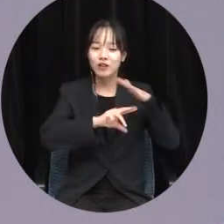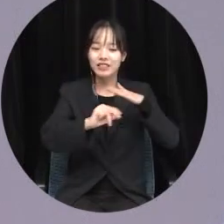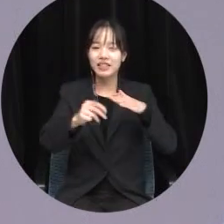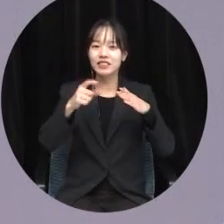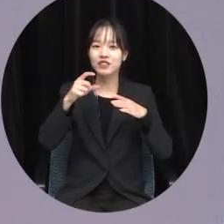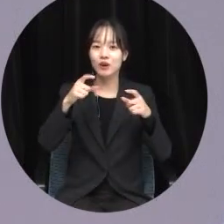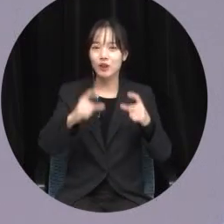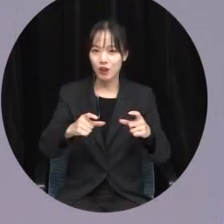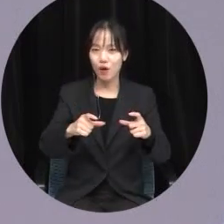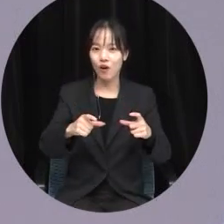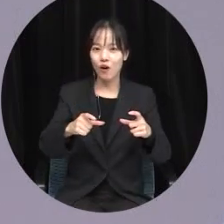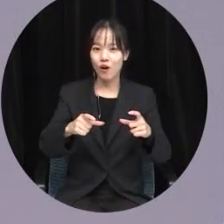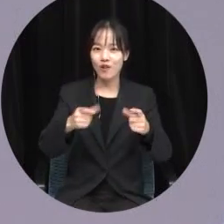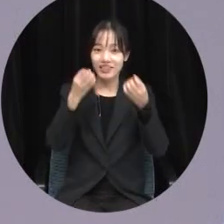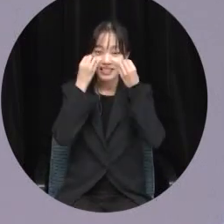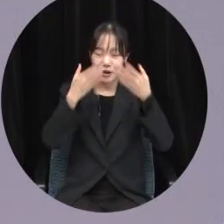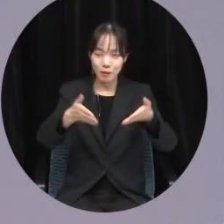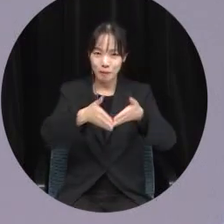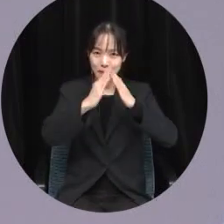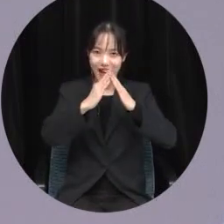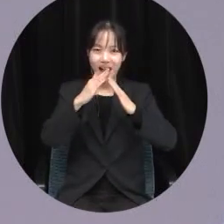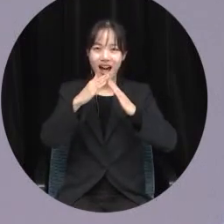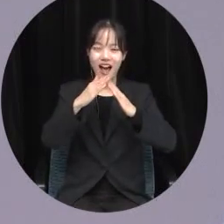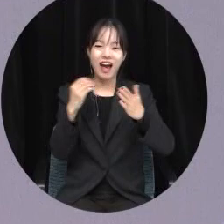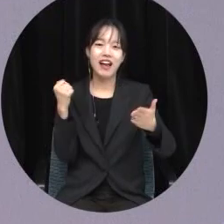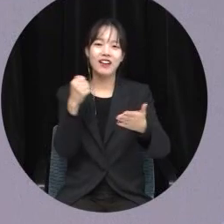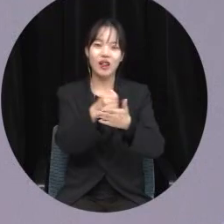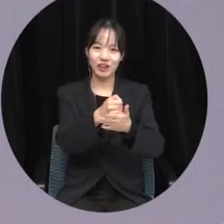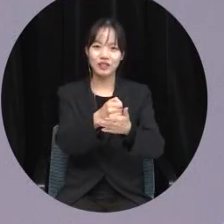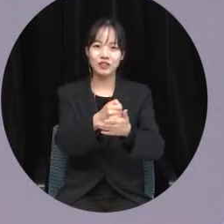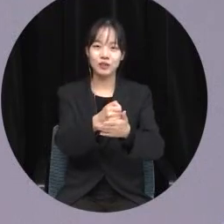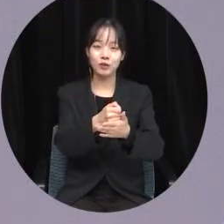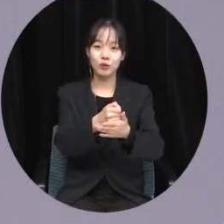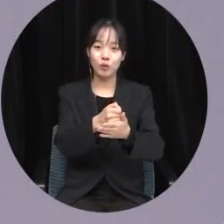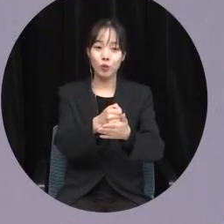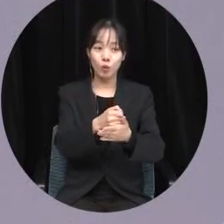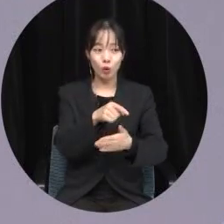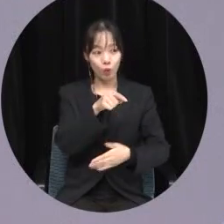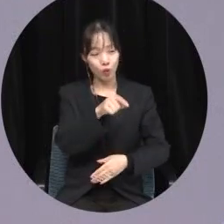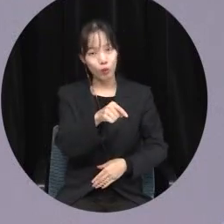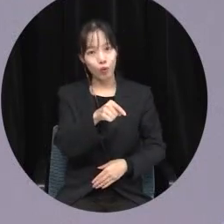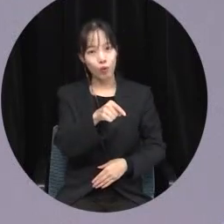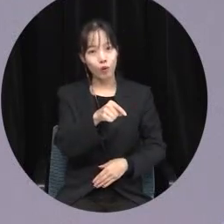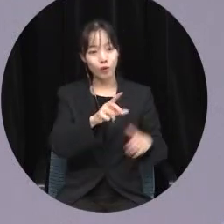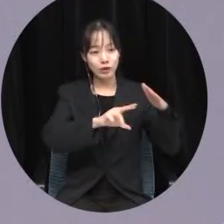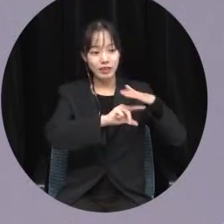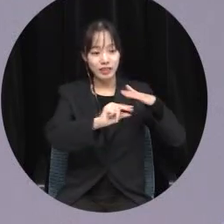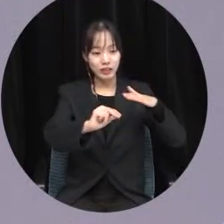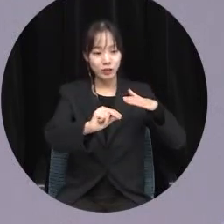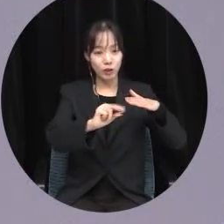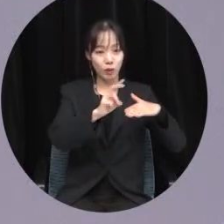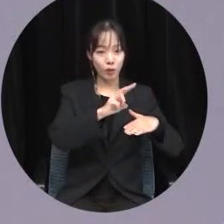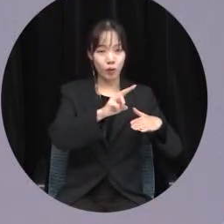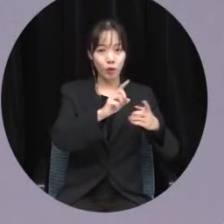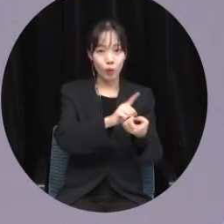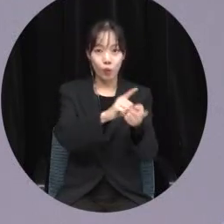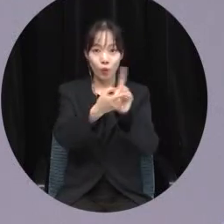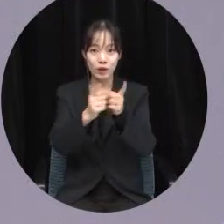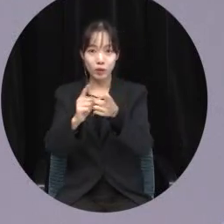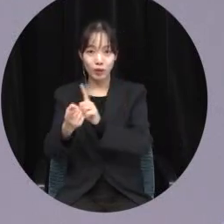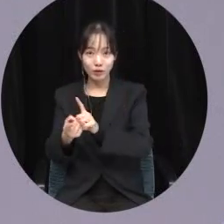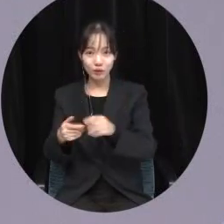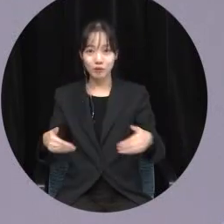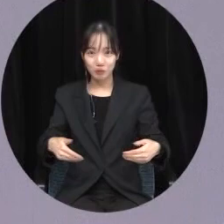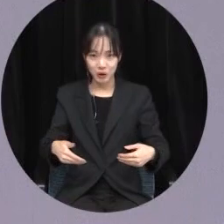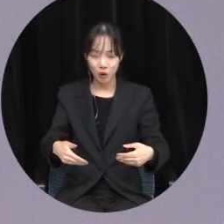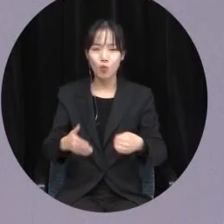그렇다면 이 환승역 차원에서도 이 목동선 경전철의